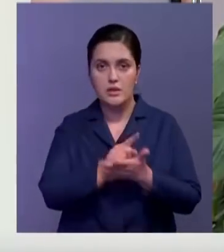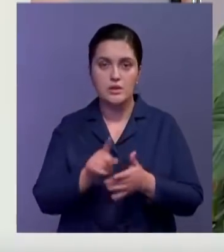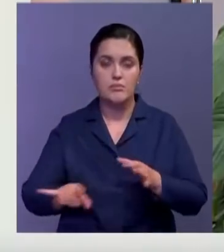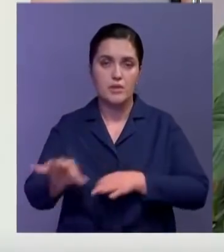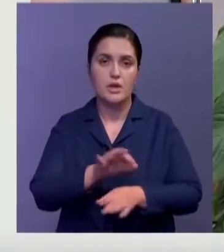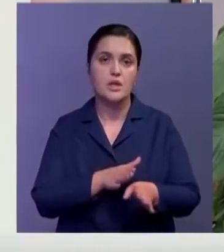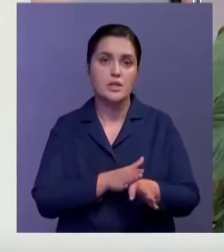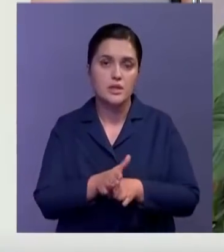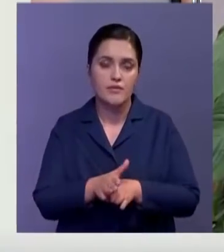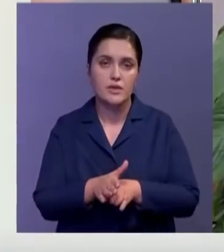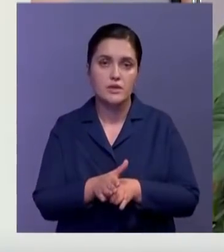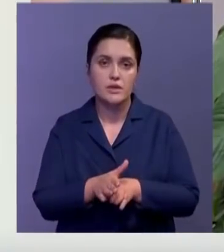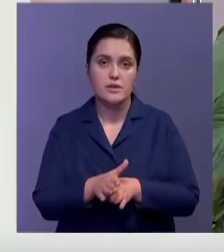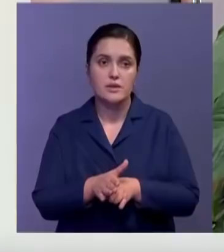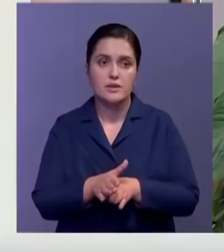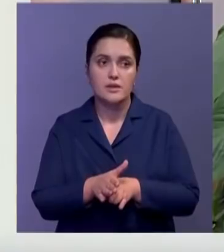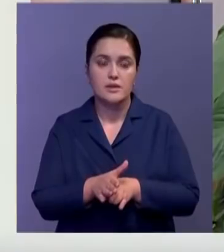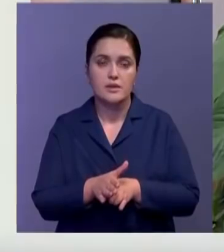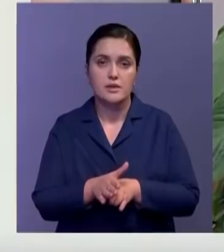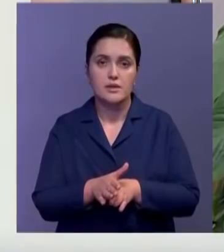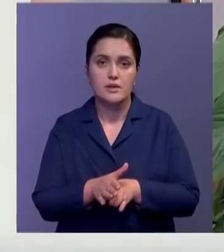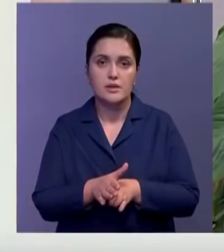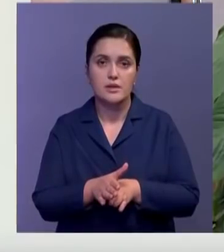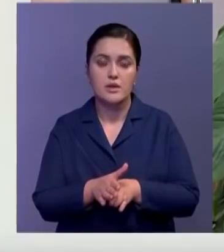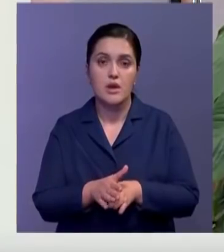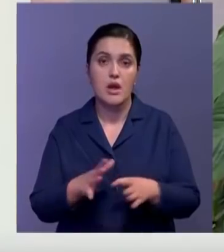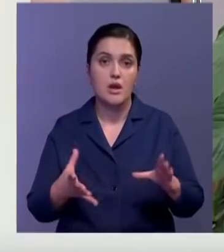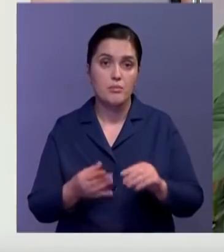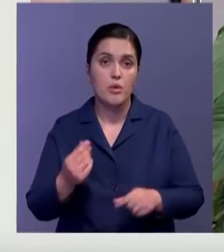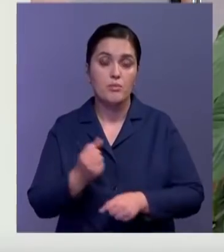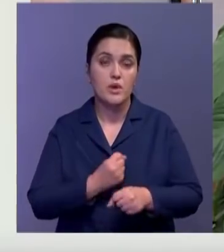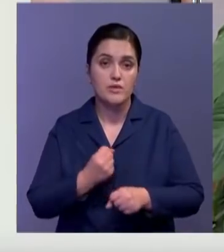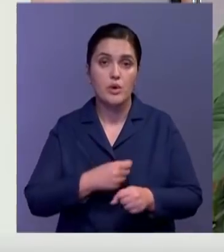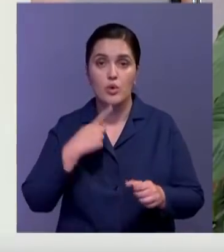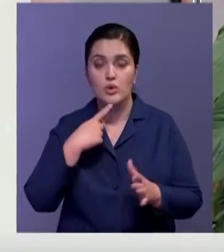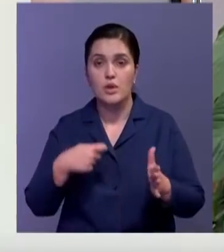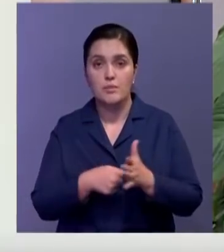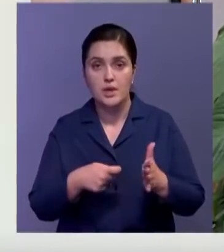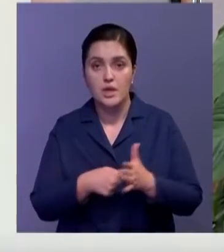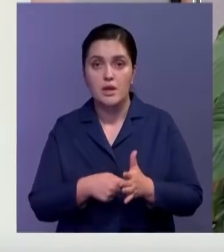самым объем производства фосфорных удобрений именно в Казахстане,